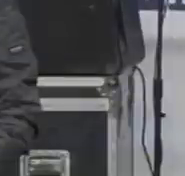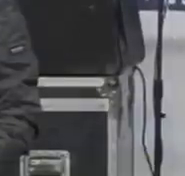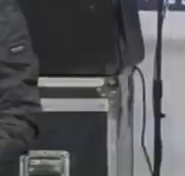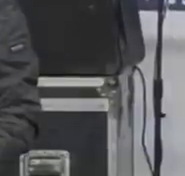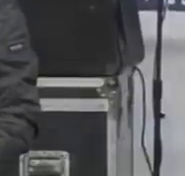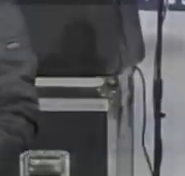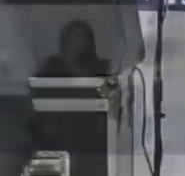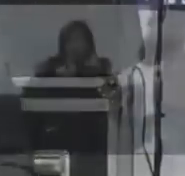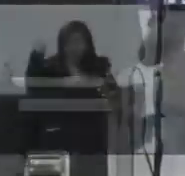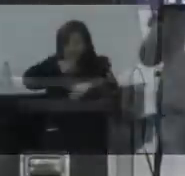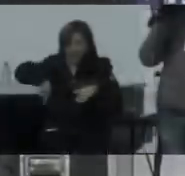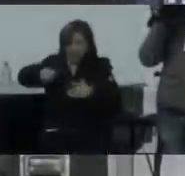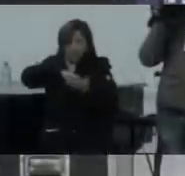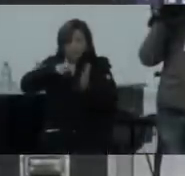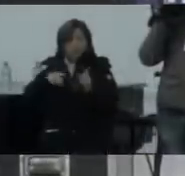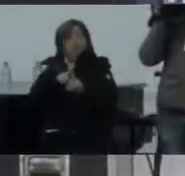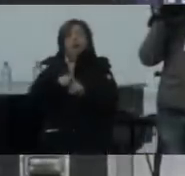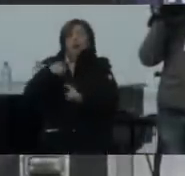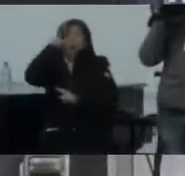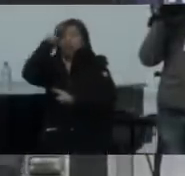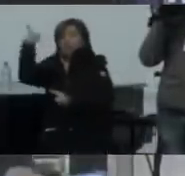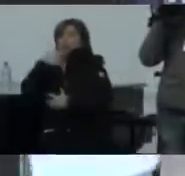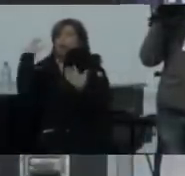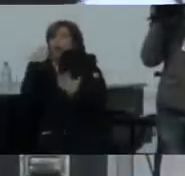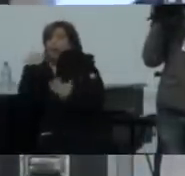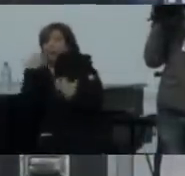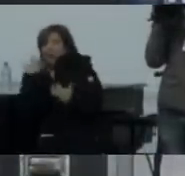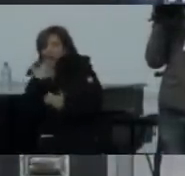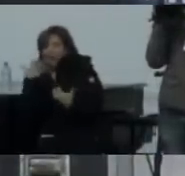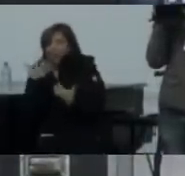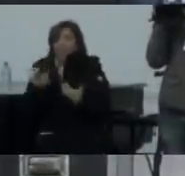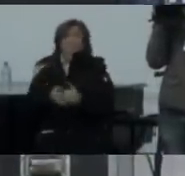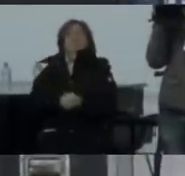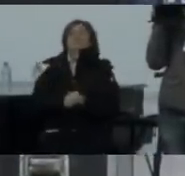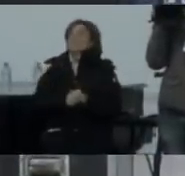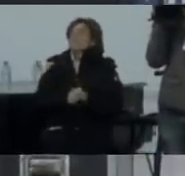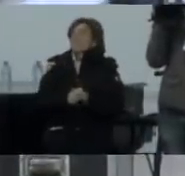cazzo. I tedeschi erano cartofe. Bene, allora